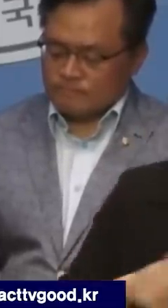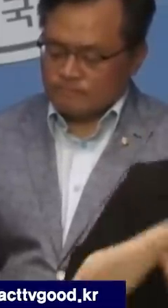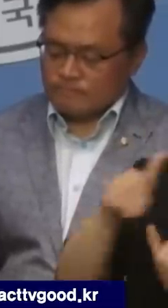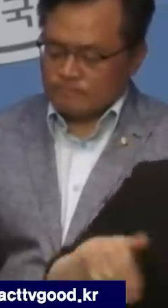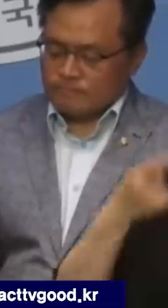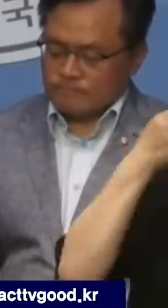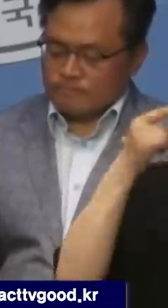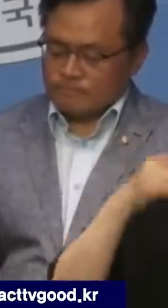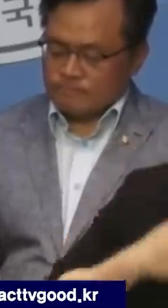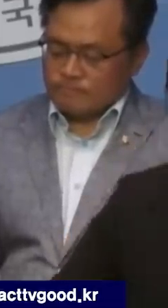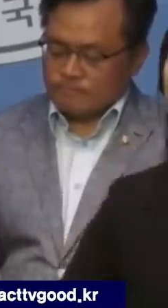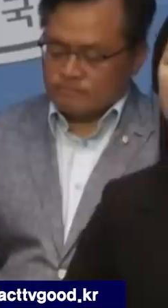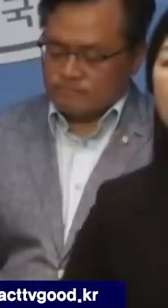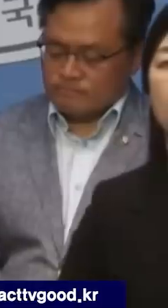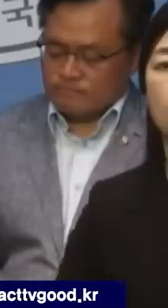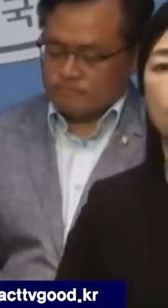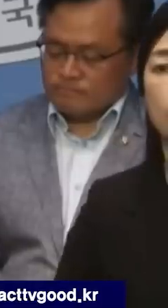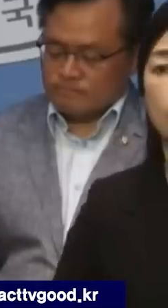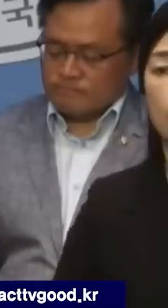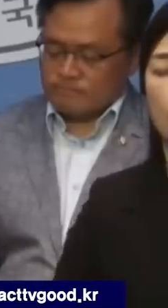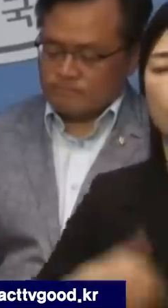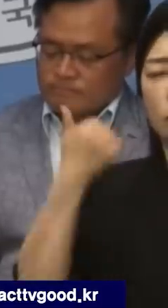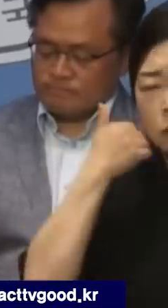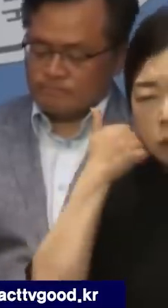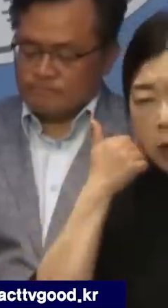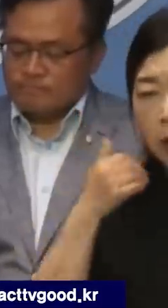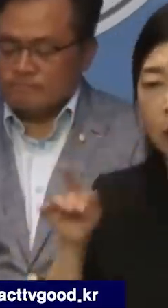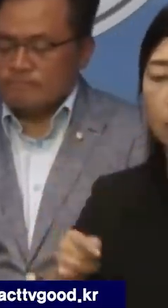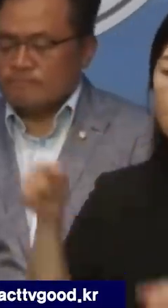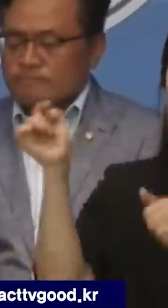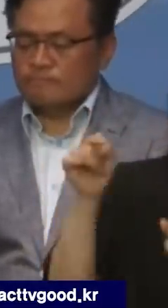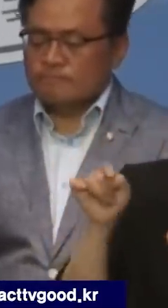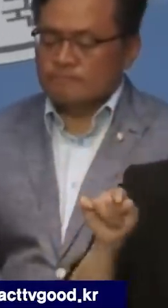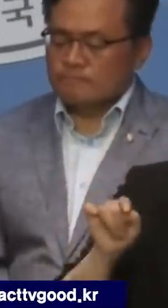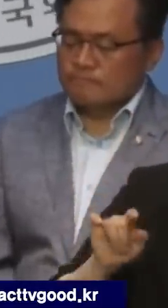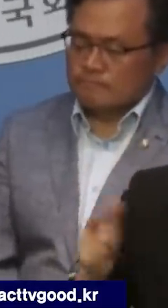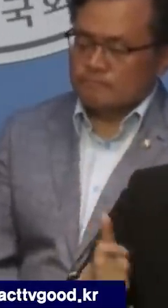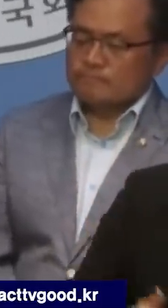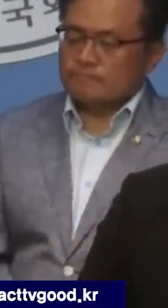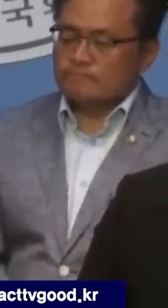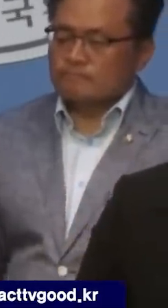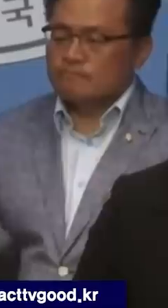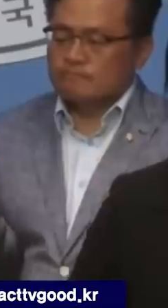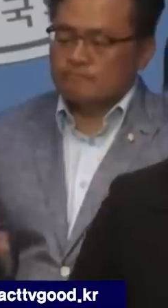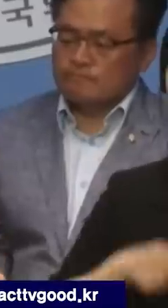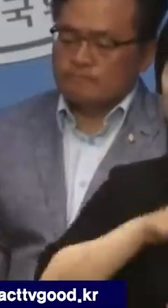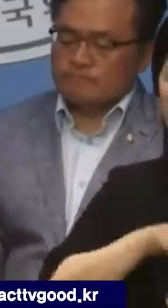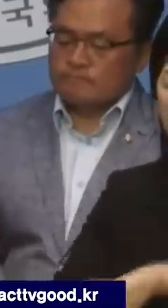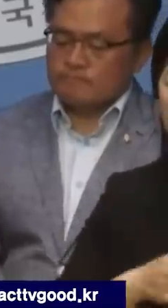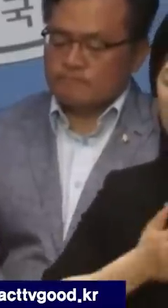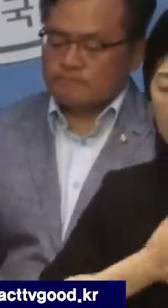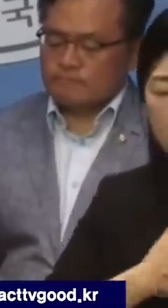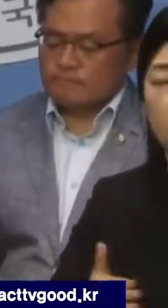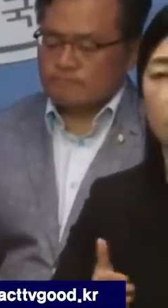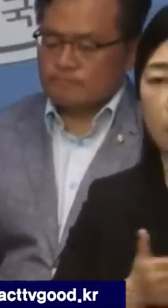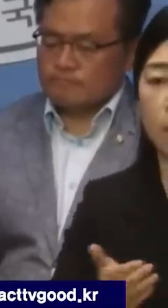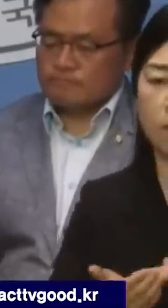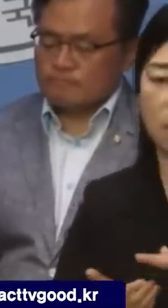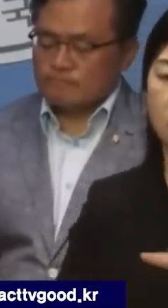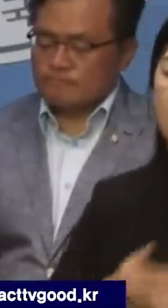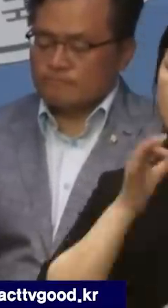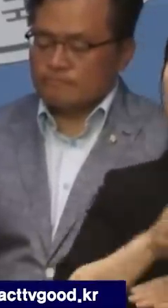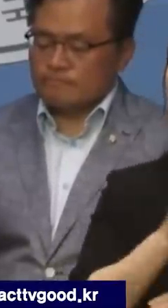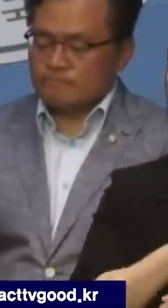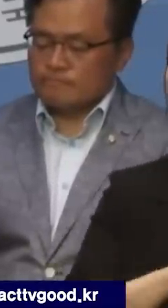있어요. 시장에서 이거는 누가 지시해서가 아닙니다. 심리적으로 그렇게 움직이는